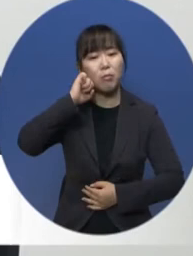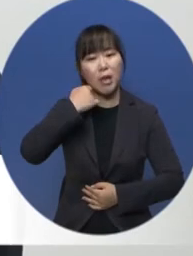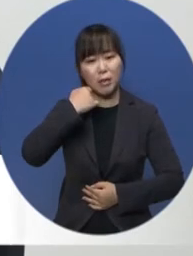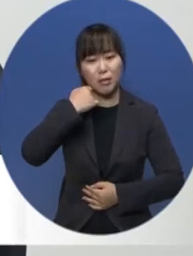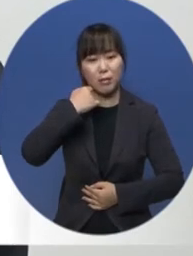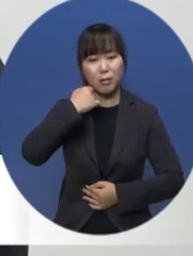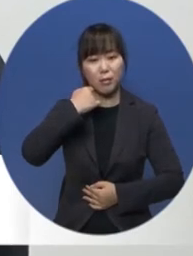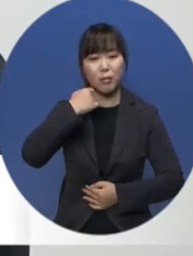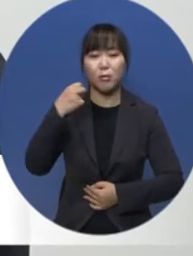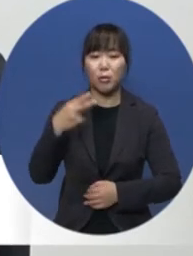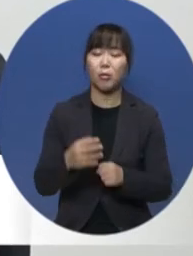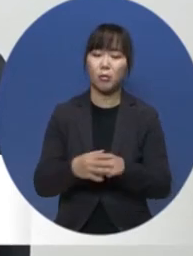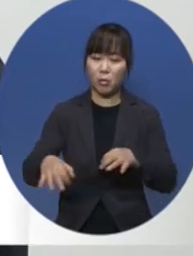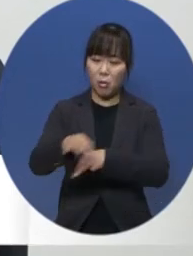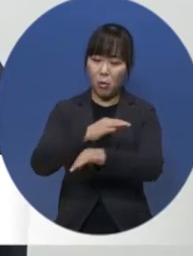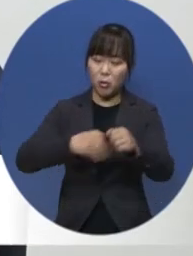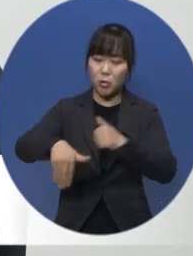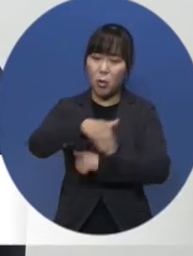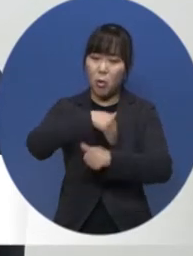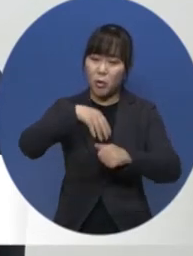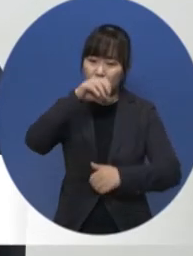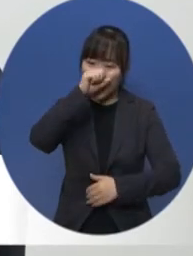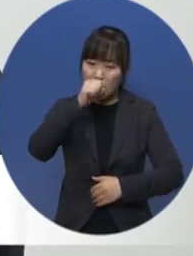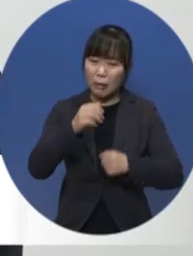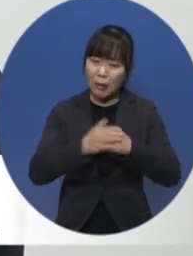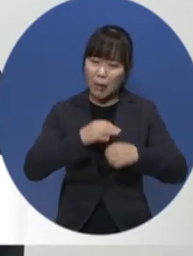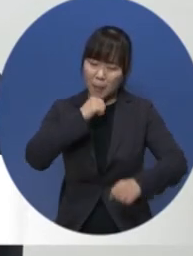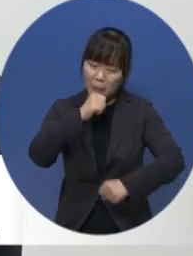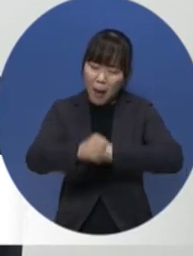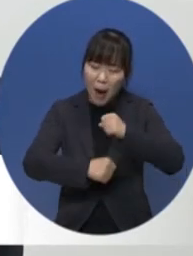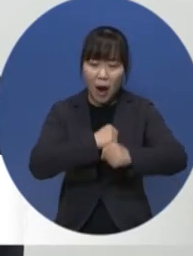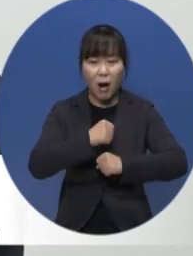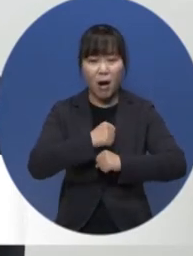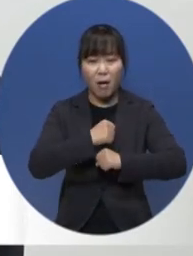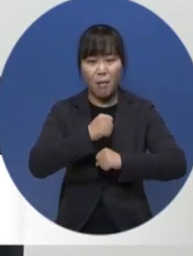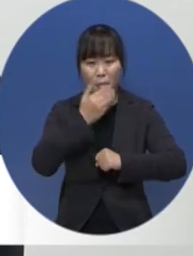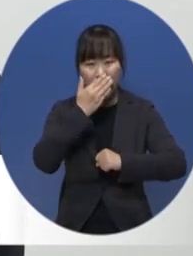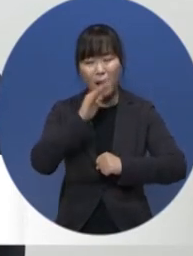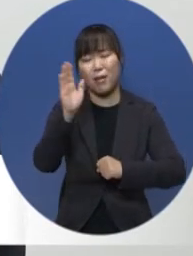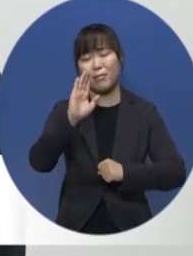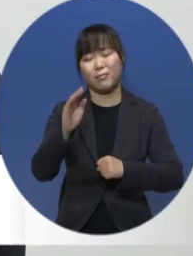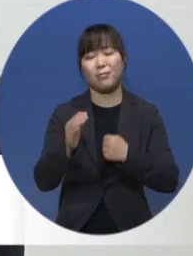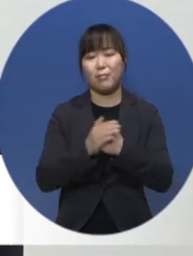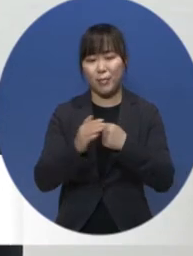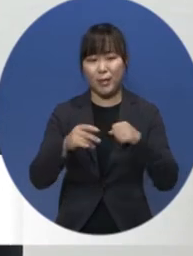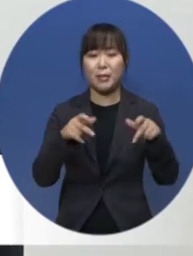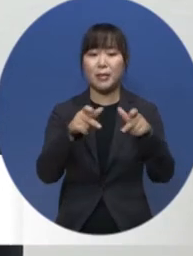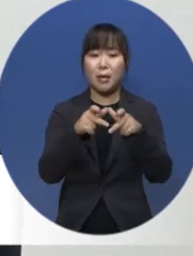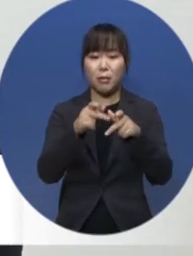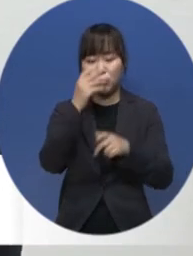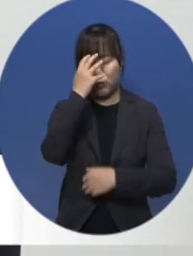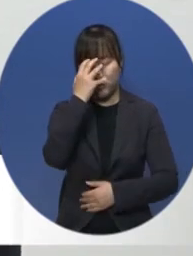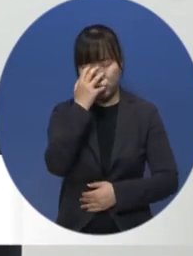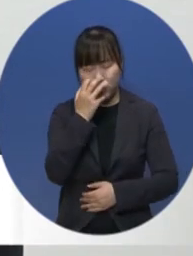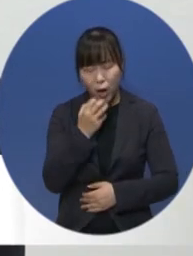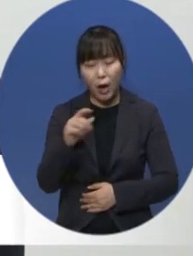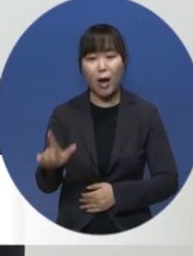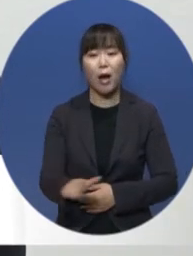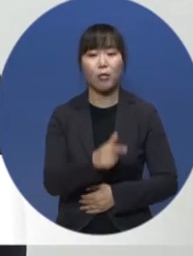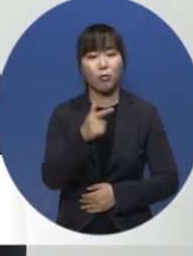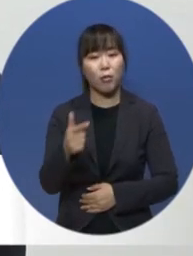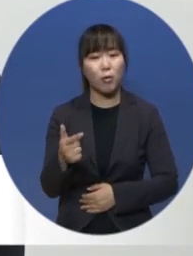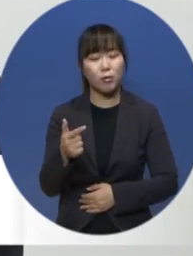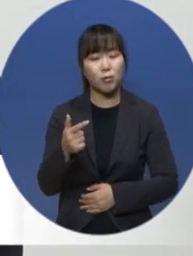않고 그렇다고 뭐 경제적인 여건이 좋아서 마음대로 할수 있는 것도 아니고 그래서 이 장애인들의 우울증이